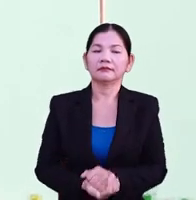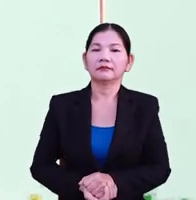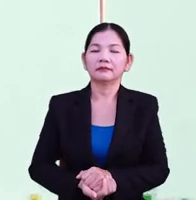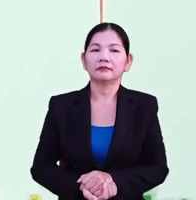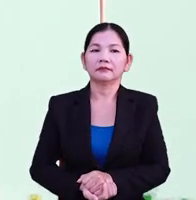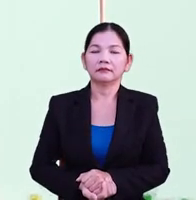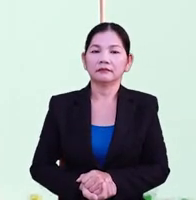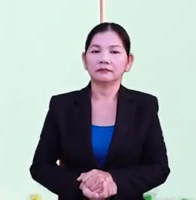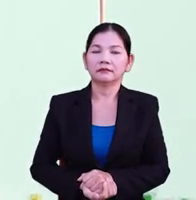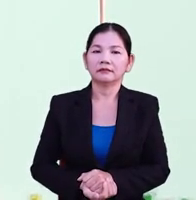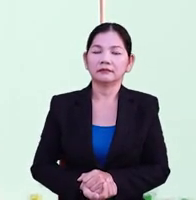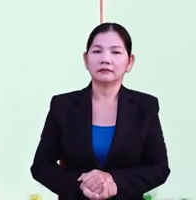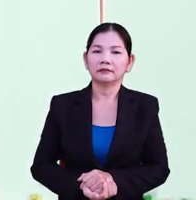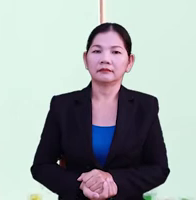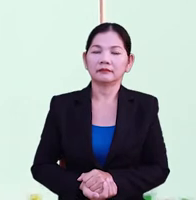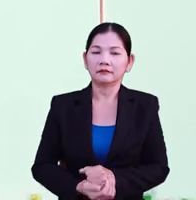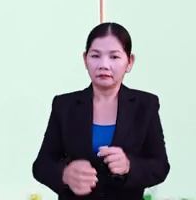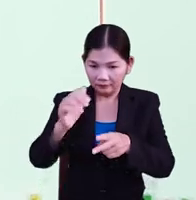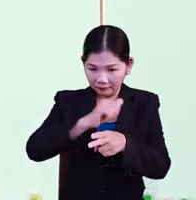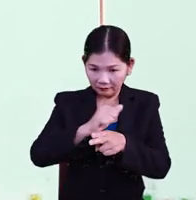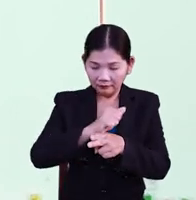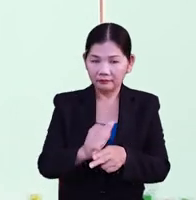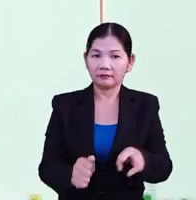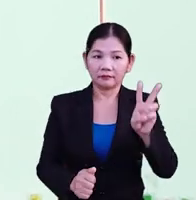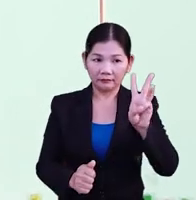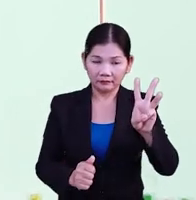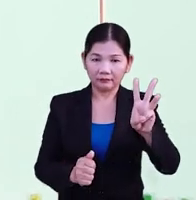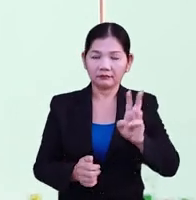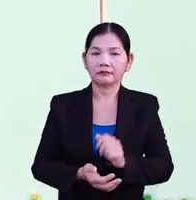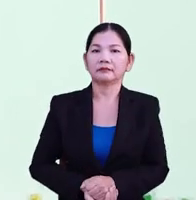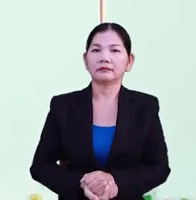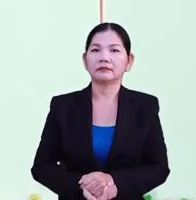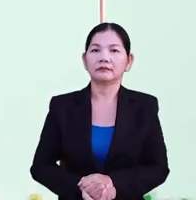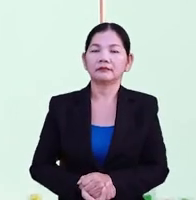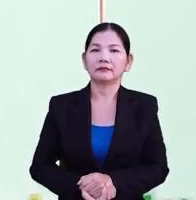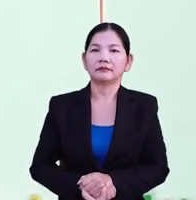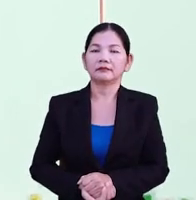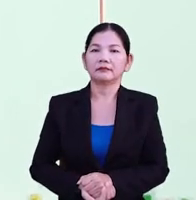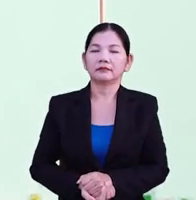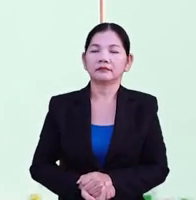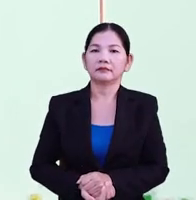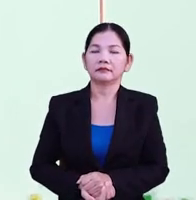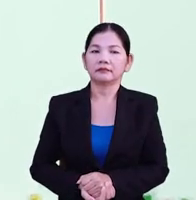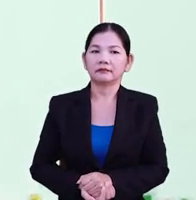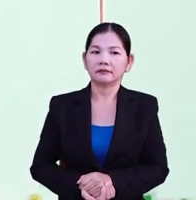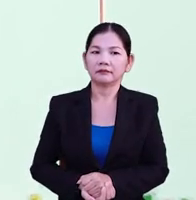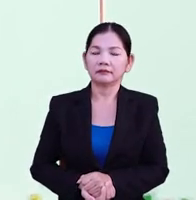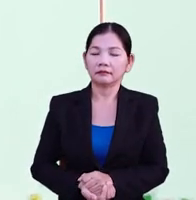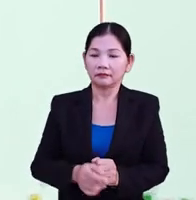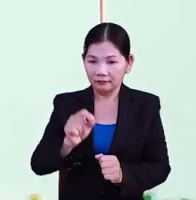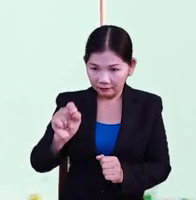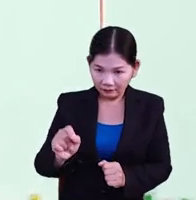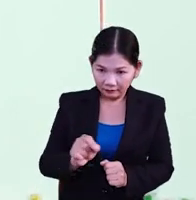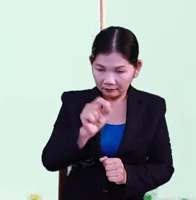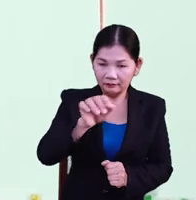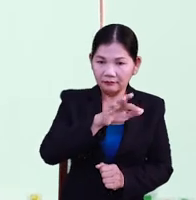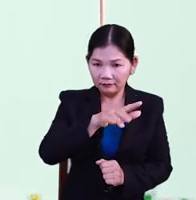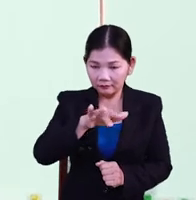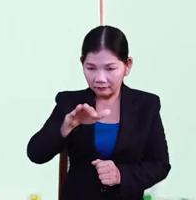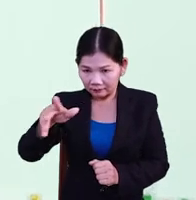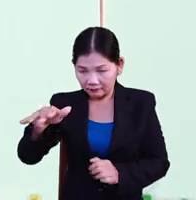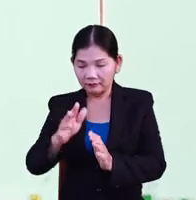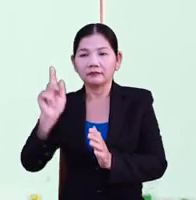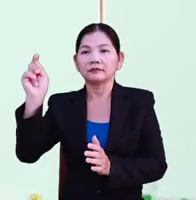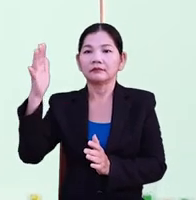កូនស្ដាប់ចាលំហាត់ទី3ចាចូលវងអក្សរនៃរូប